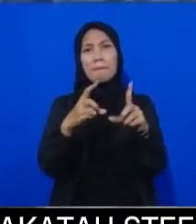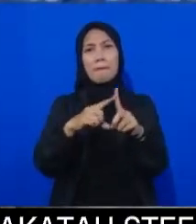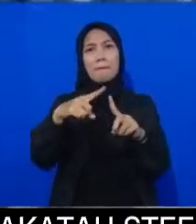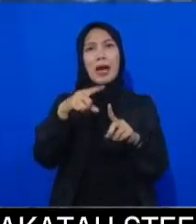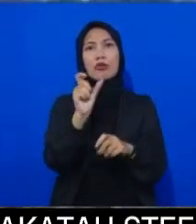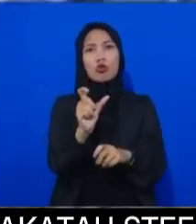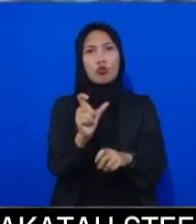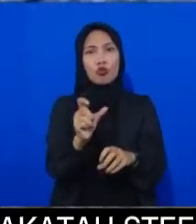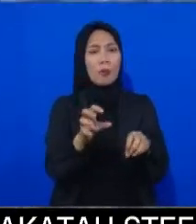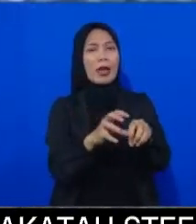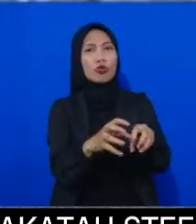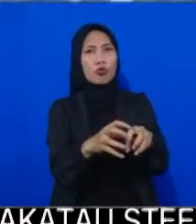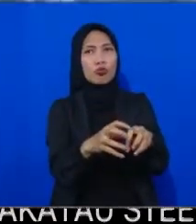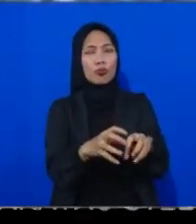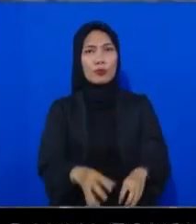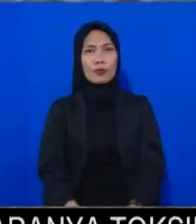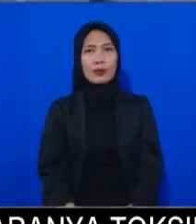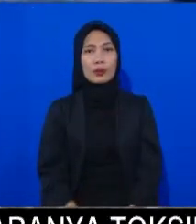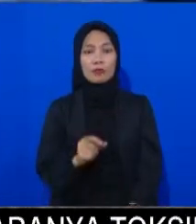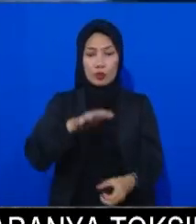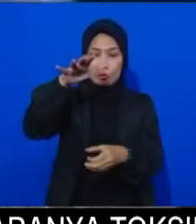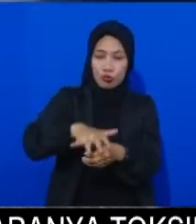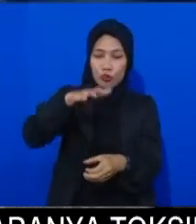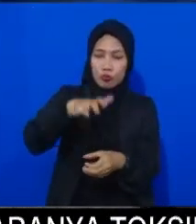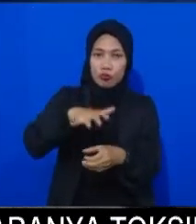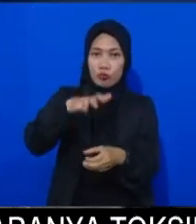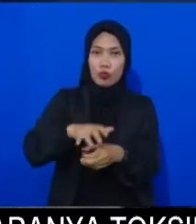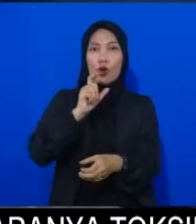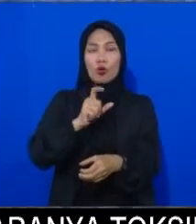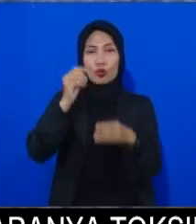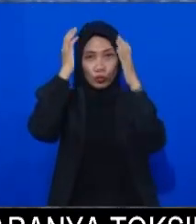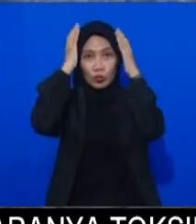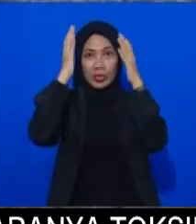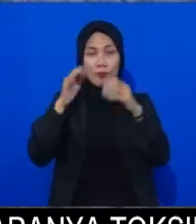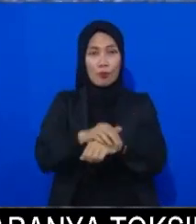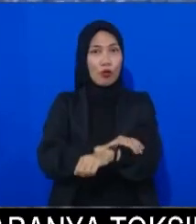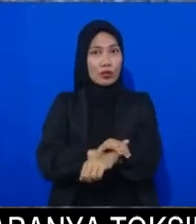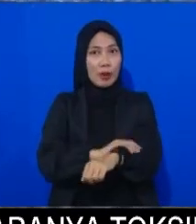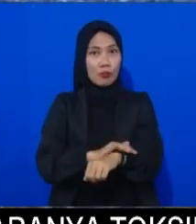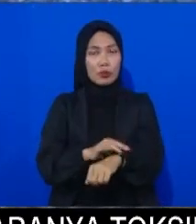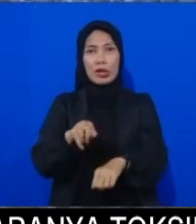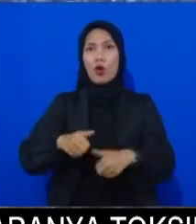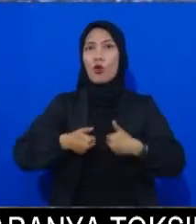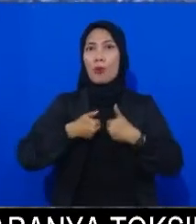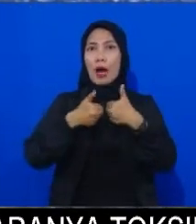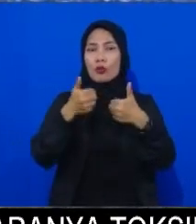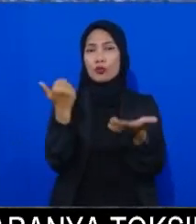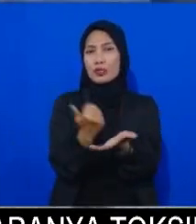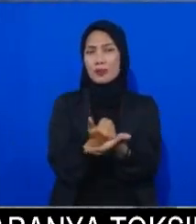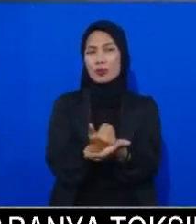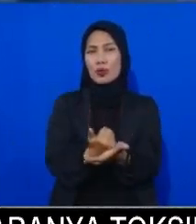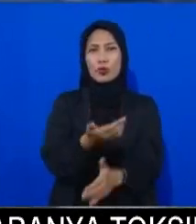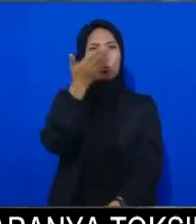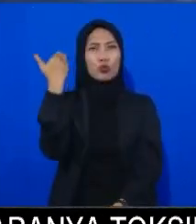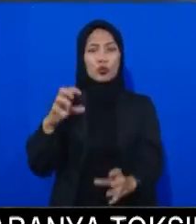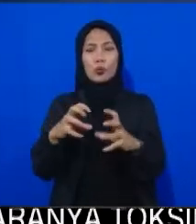adalah dispenser untuk tempat sabun cair dan shampoo dispenser cantik dan artistik ini terbuat dari berbagai jenis batu